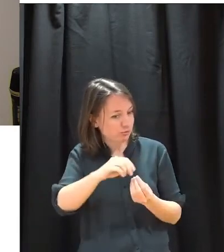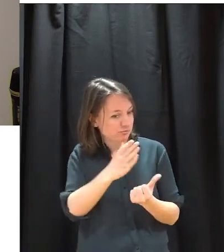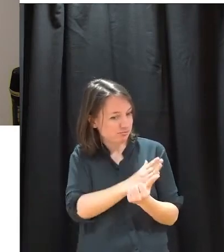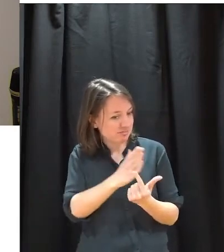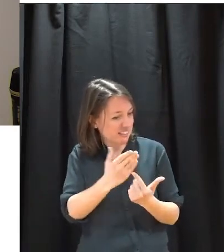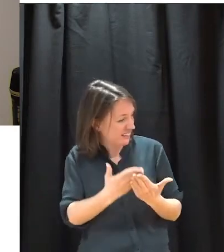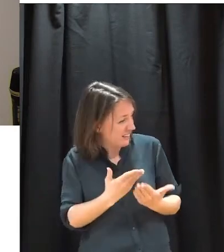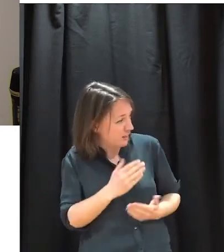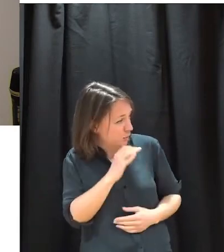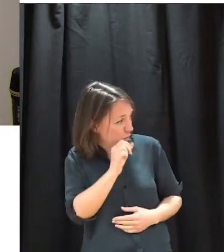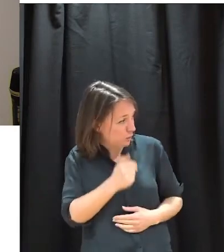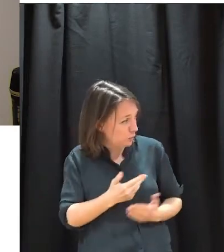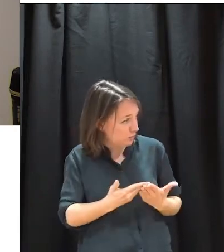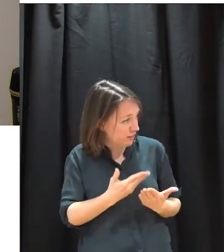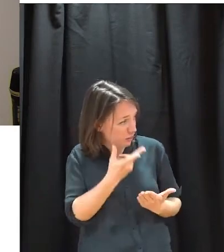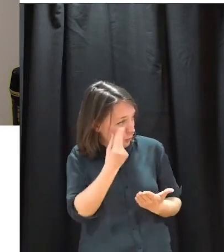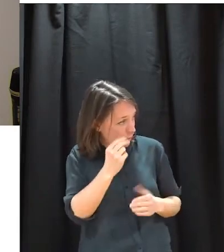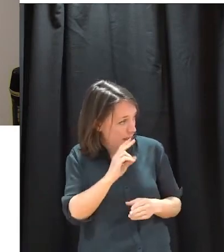dire là-dessus?